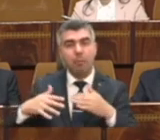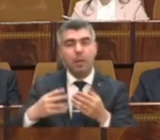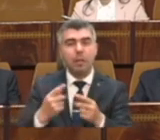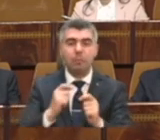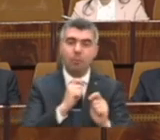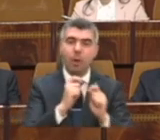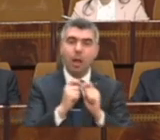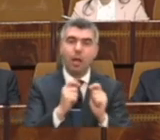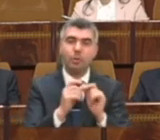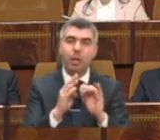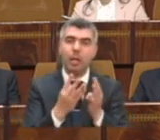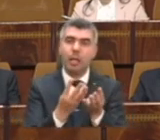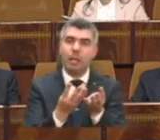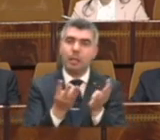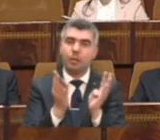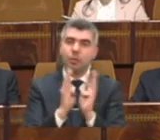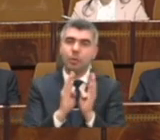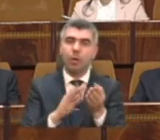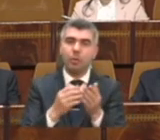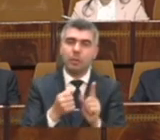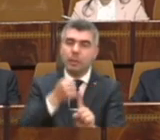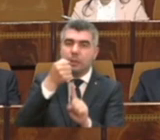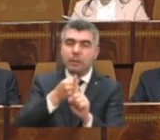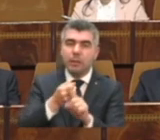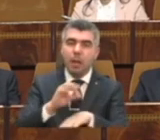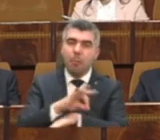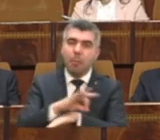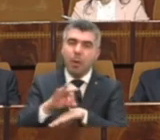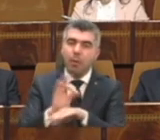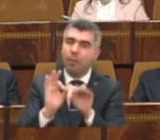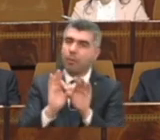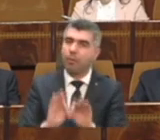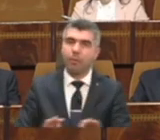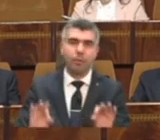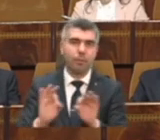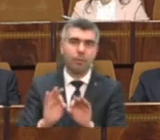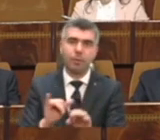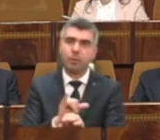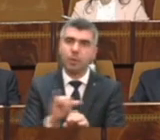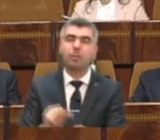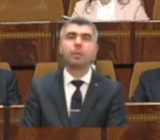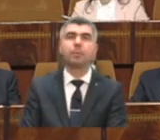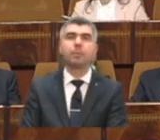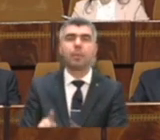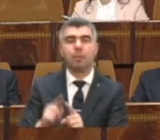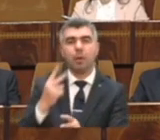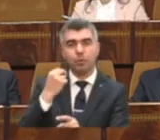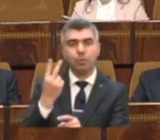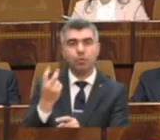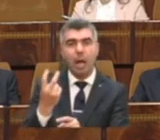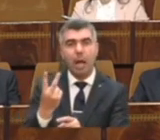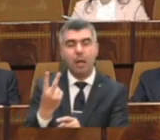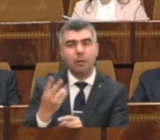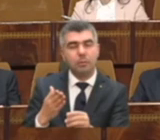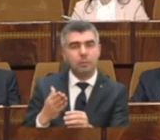الماليه العامه، فالطريقه باش كيعمل المكتب السيده الوزيره راه ما كاينش هادشي، تتقول انه كل شهرين، راه ما كيجوش